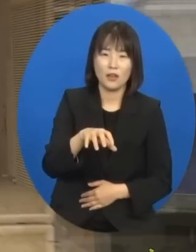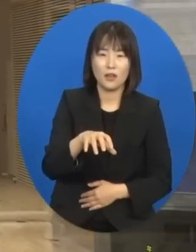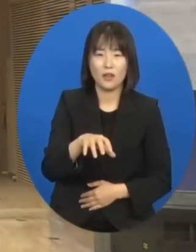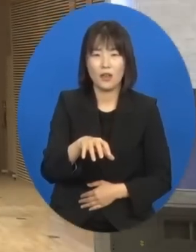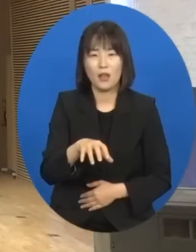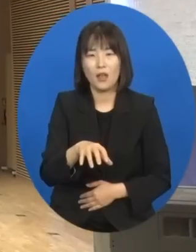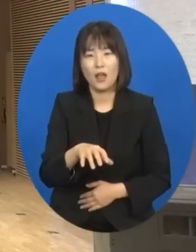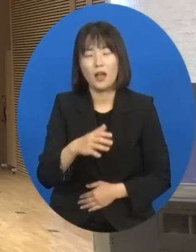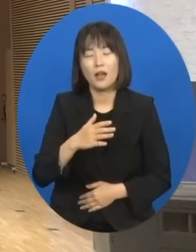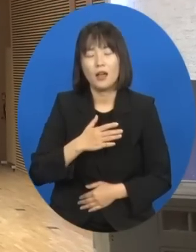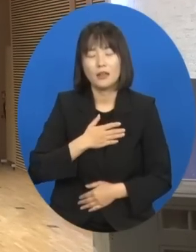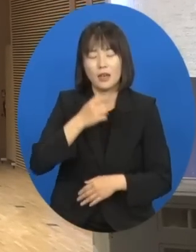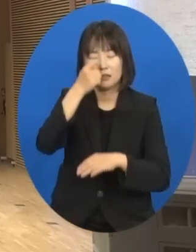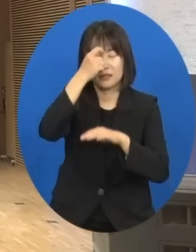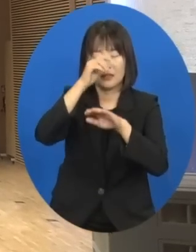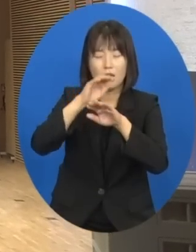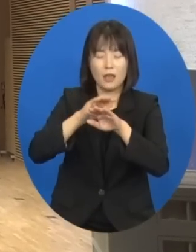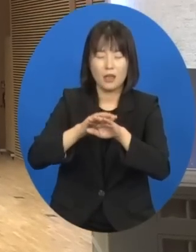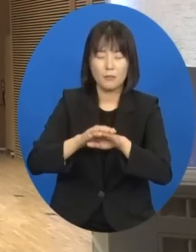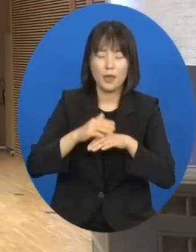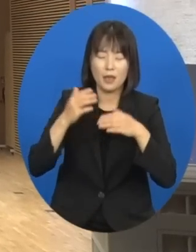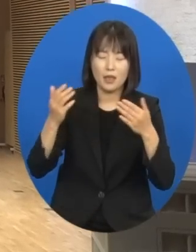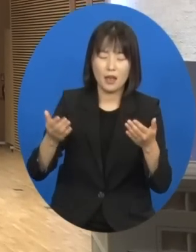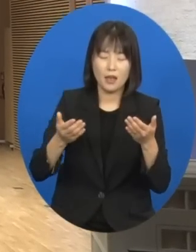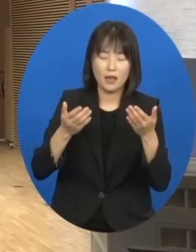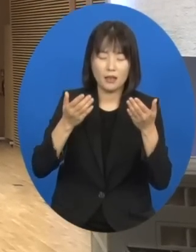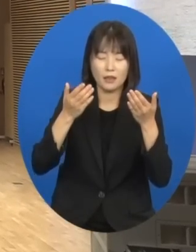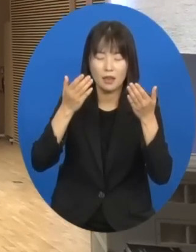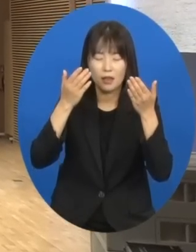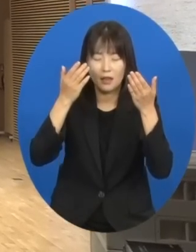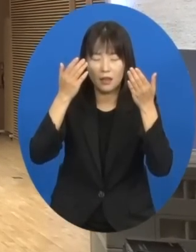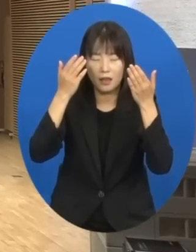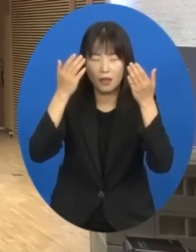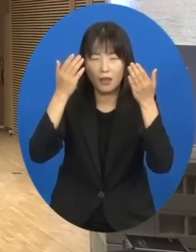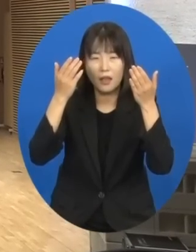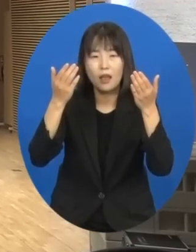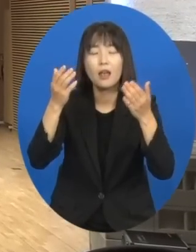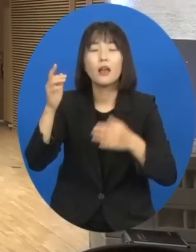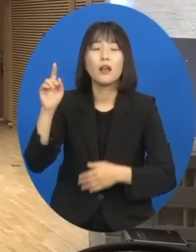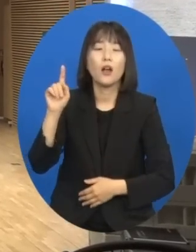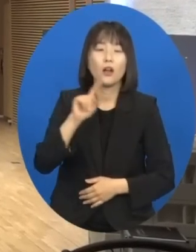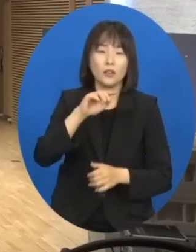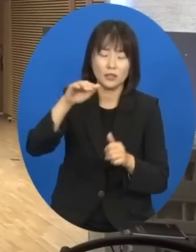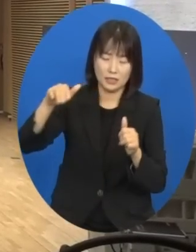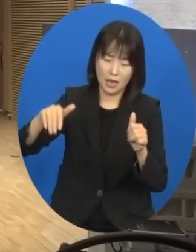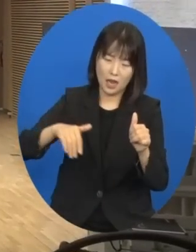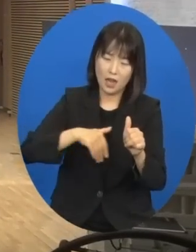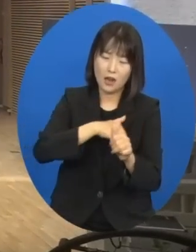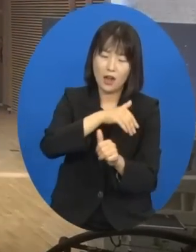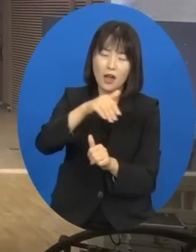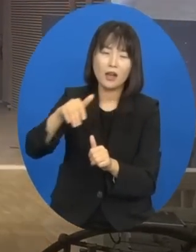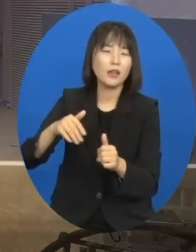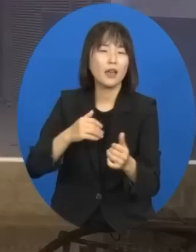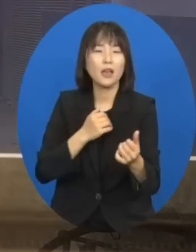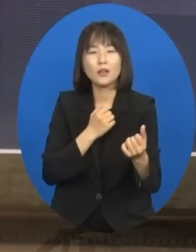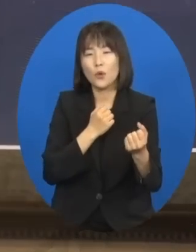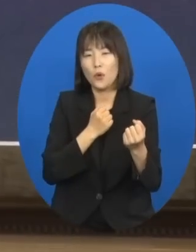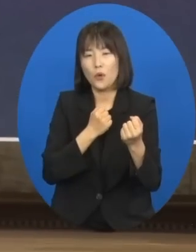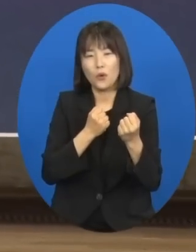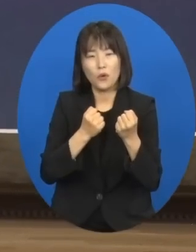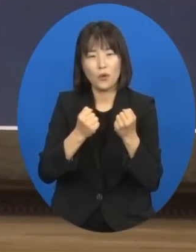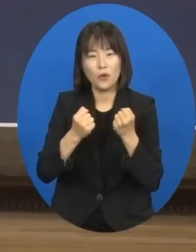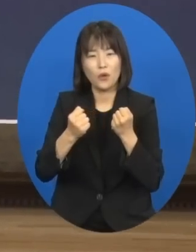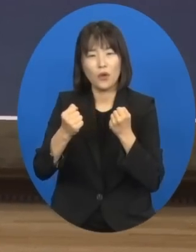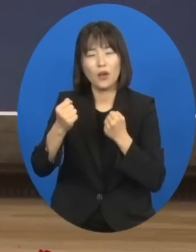곳에서 나는 예배하네. 어떤